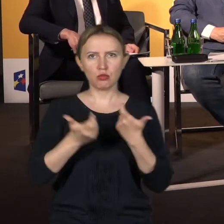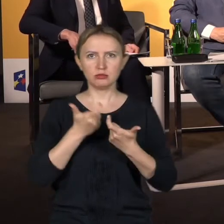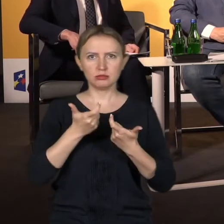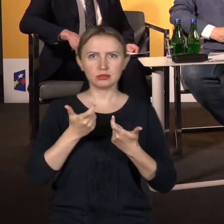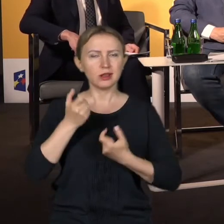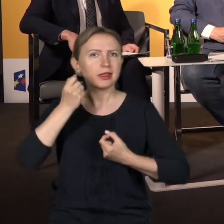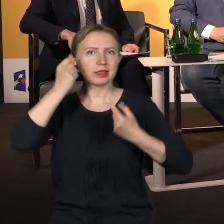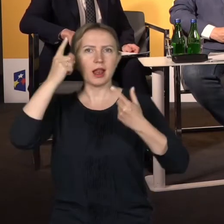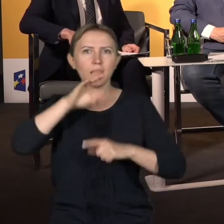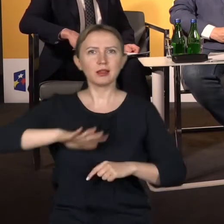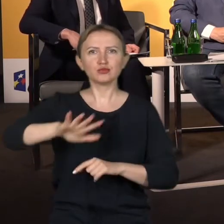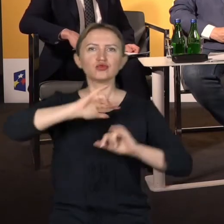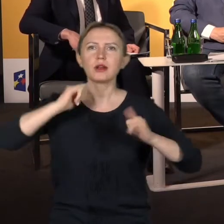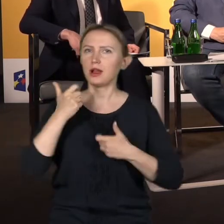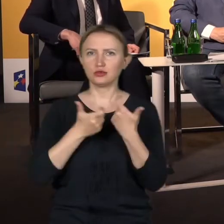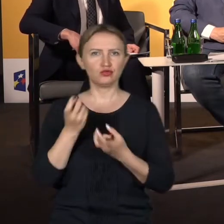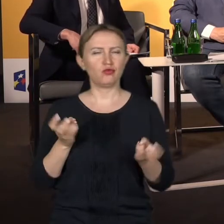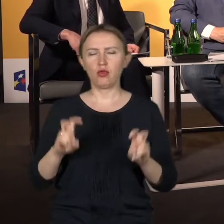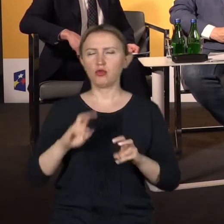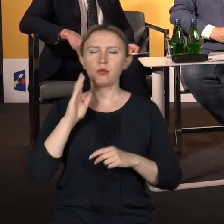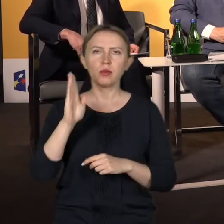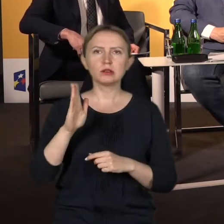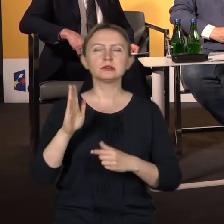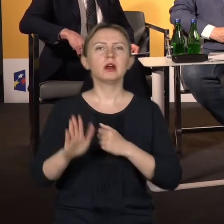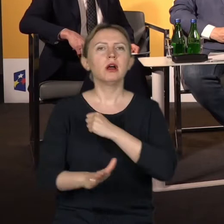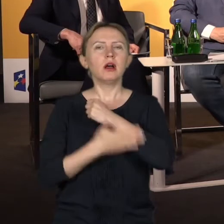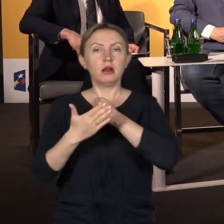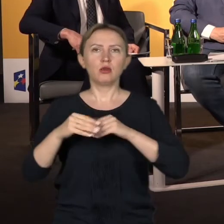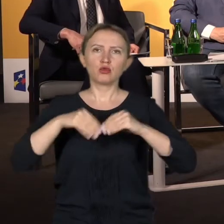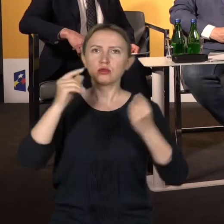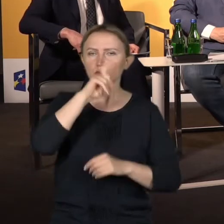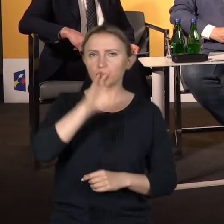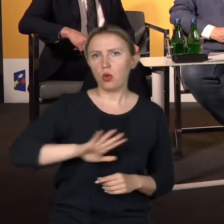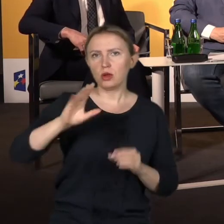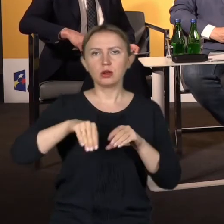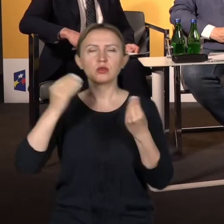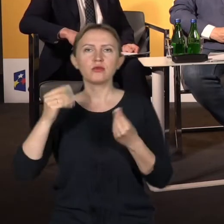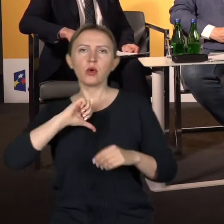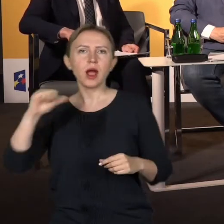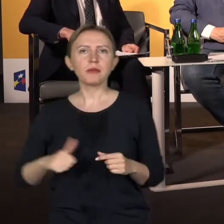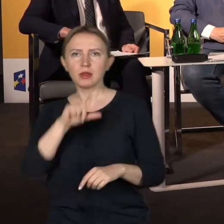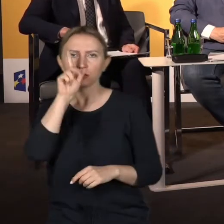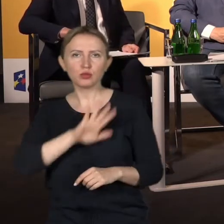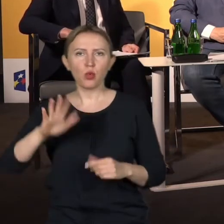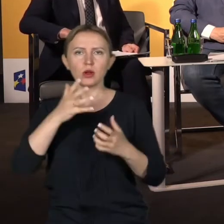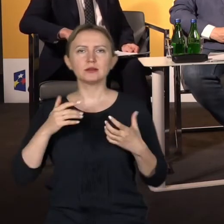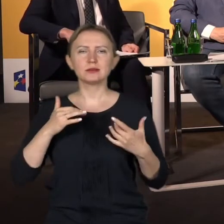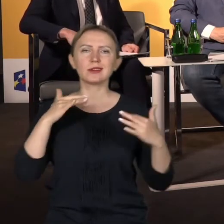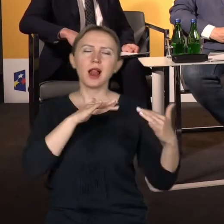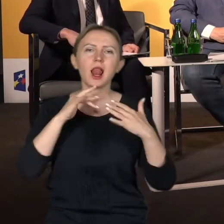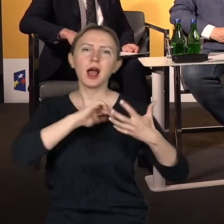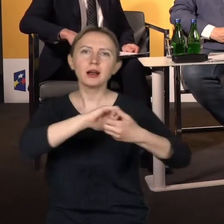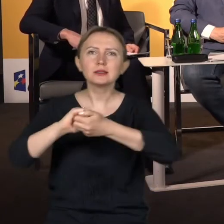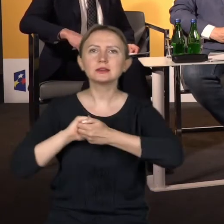taką inteligentną przestrzeń, przestrzeń, która właśnie będzie sprzyjała rozwojowi społecznemu, rozwojowi kapitału społecznego, zacieśnianiu